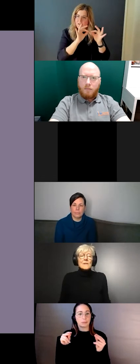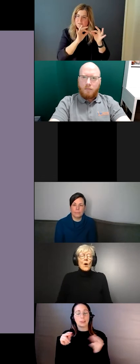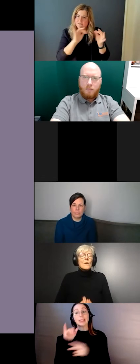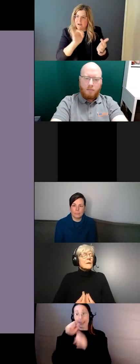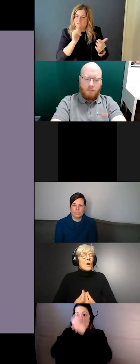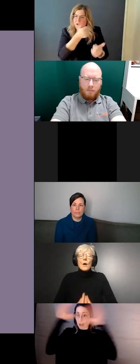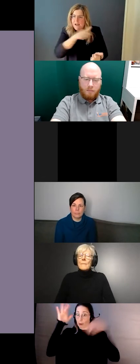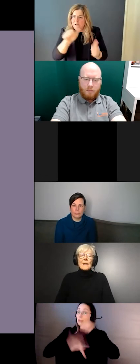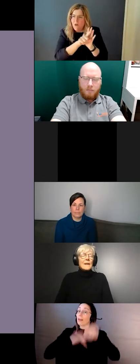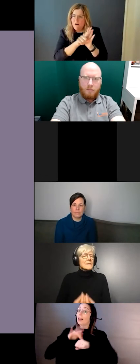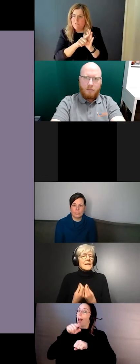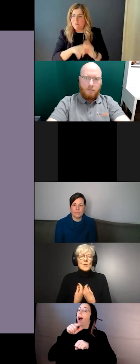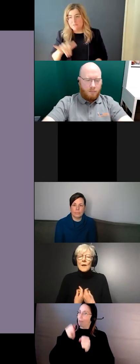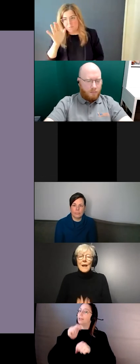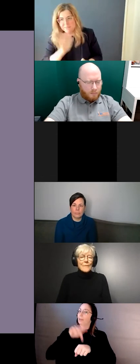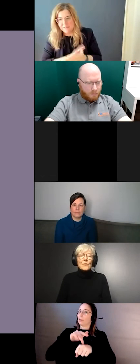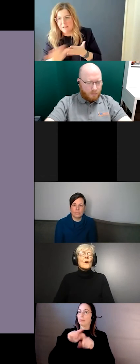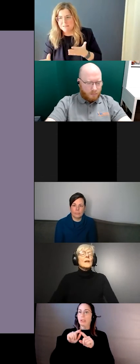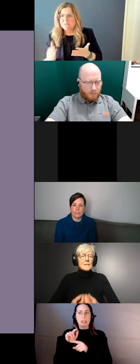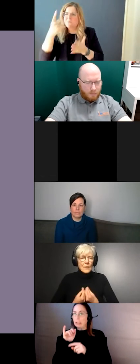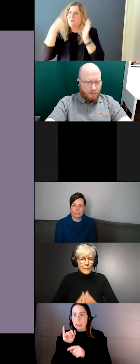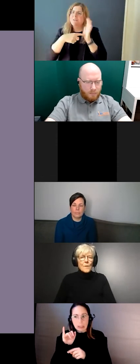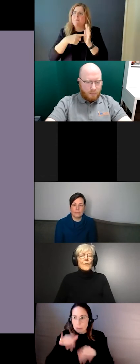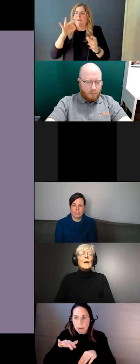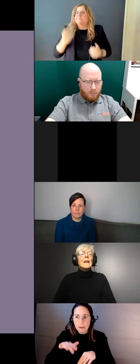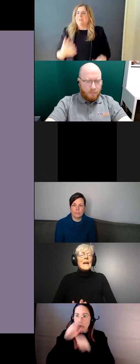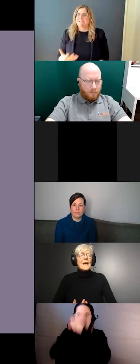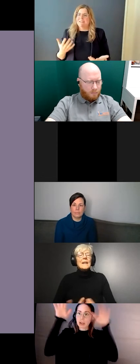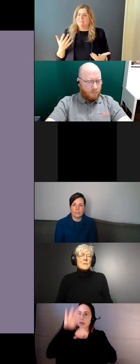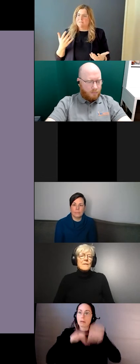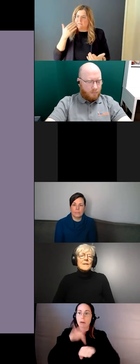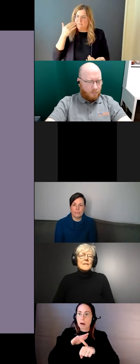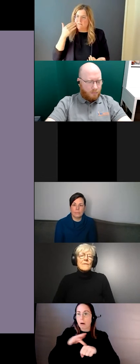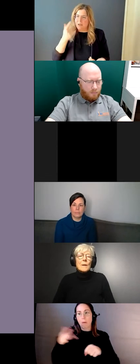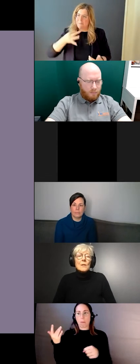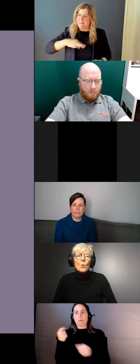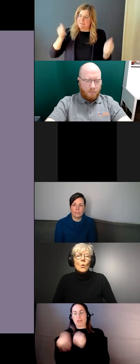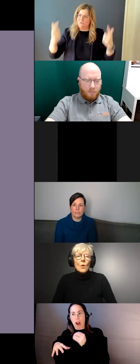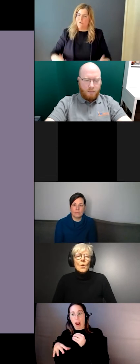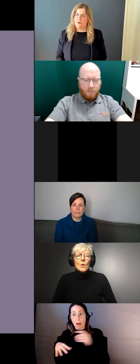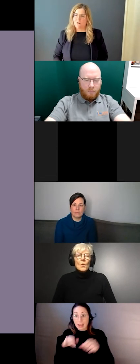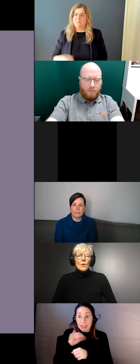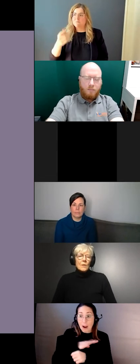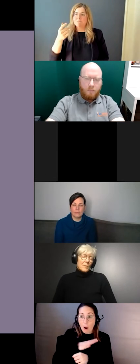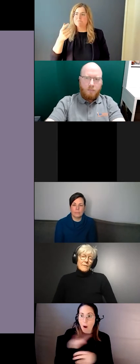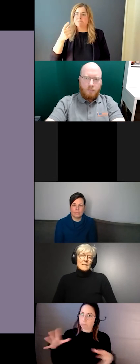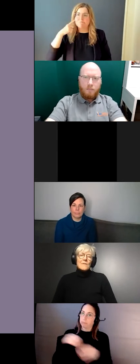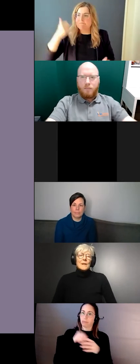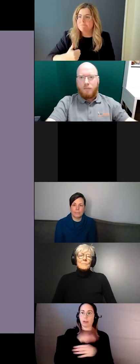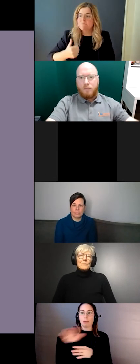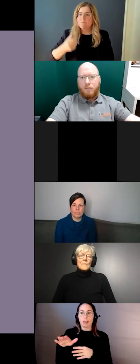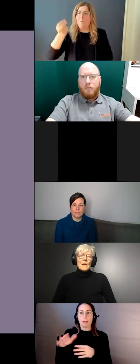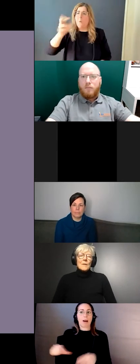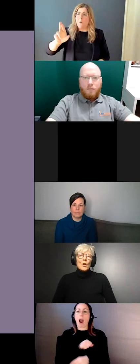Donc, si tu l'as, tout ça est automatique, ça n'arrive pas au hasard et ça fonctionne pour le bénéfice de tout